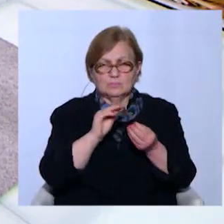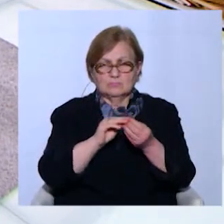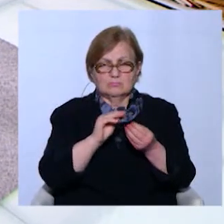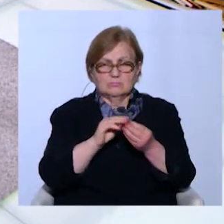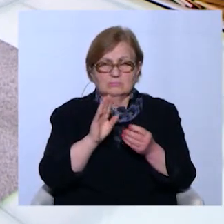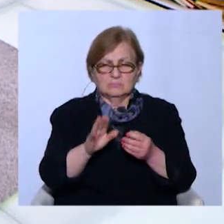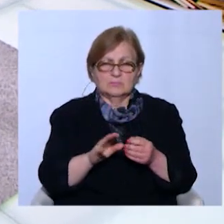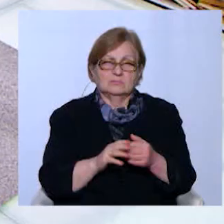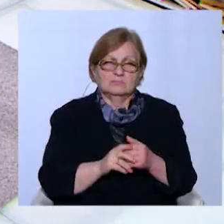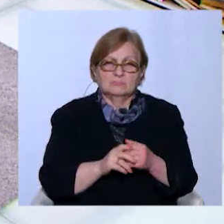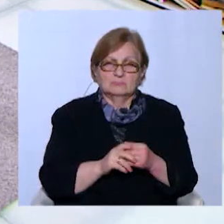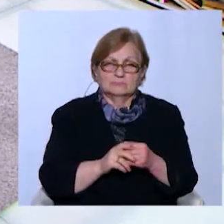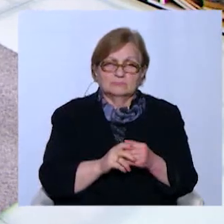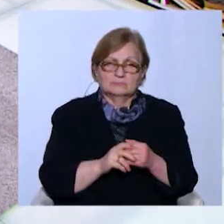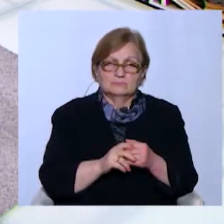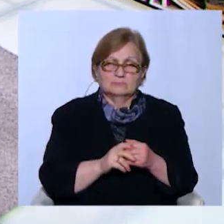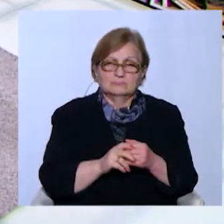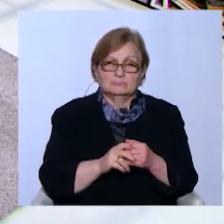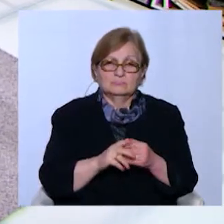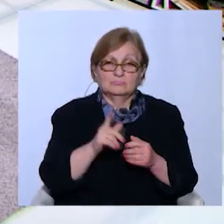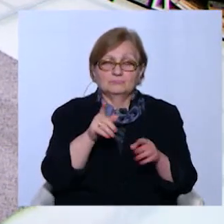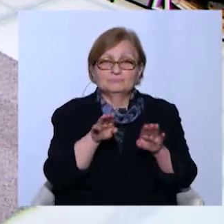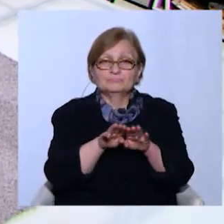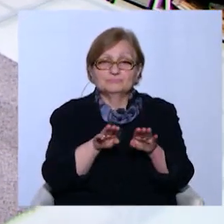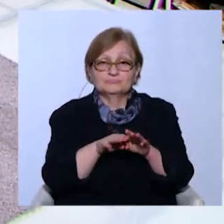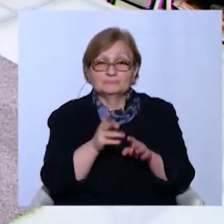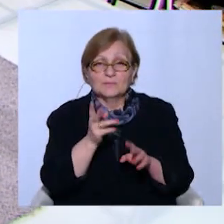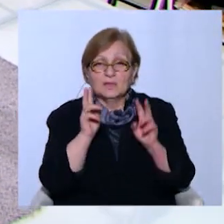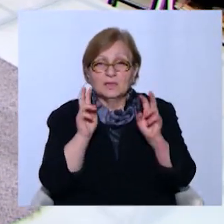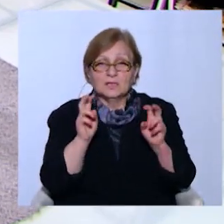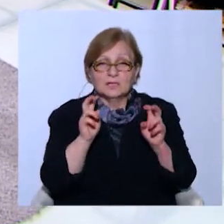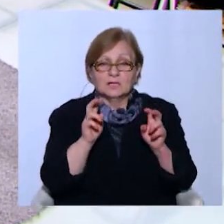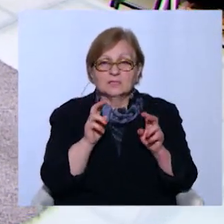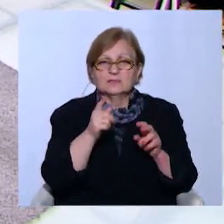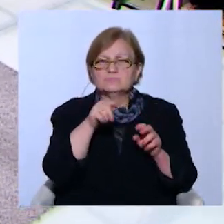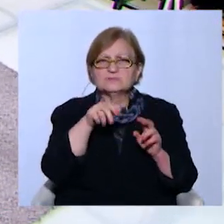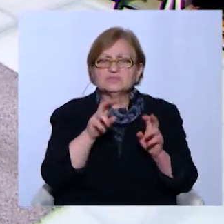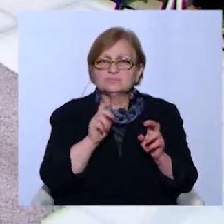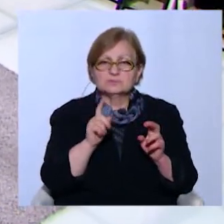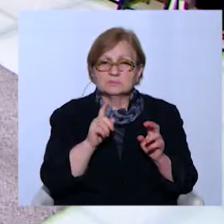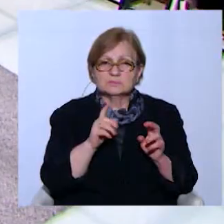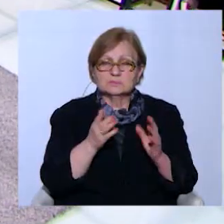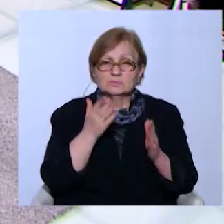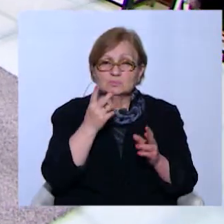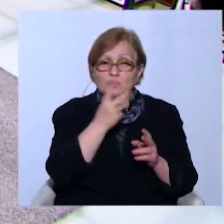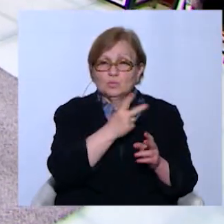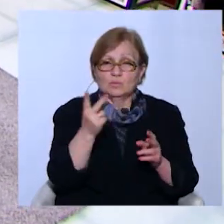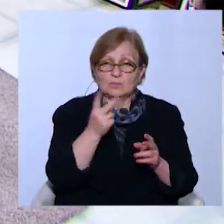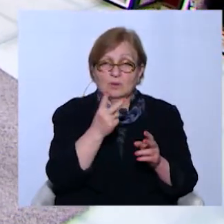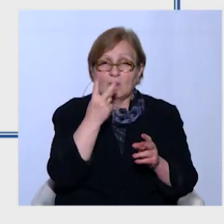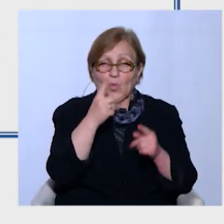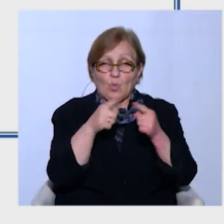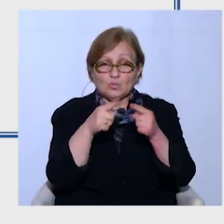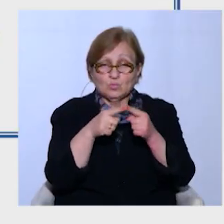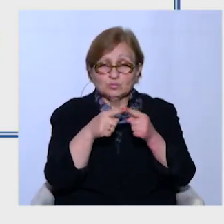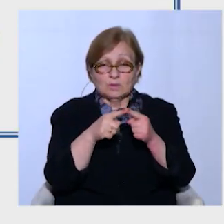მსგავსების კოეფიციენტი. ეხლა ვიცით მსგავსების ნიშანი. როდის ვიტყვით, რომ ორი სამკუთხედი არის მსგავსი? თუ ორი სამკუთხედს ორი კუთხე